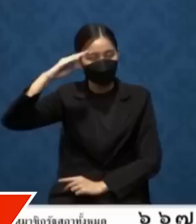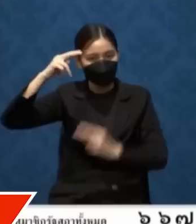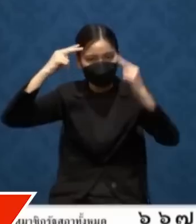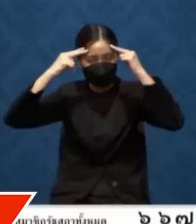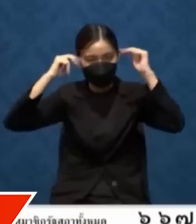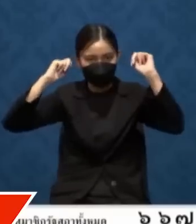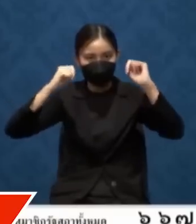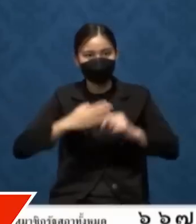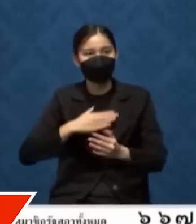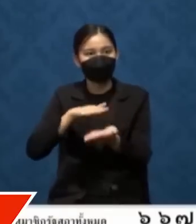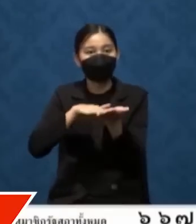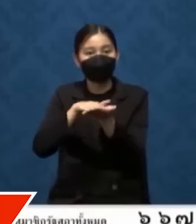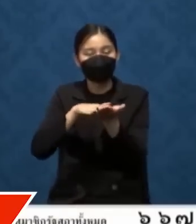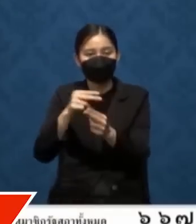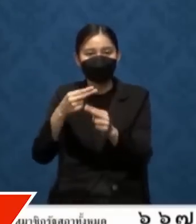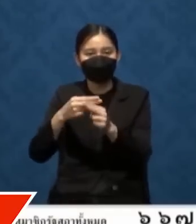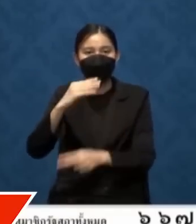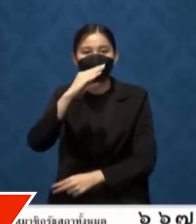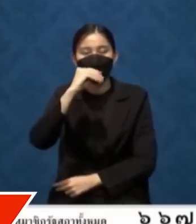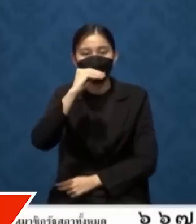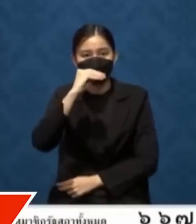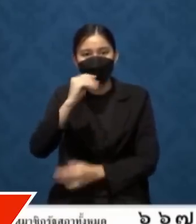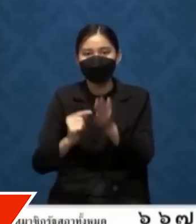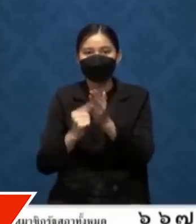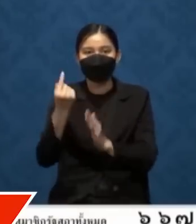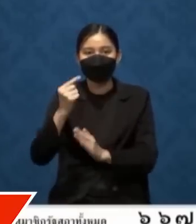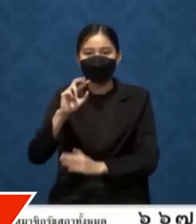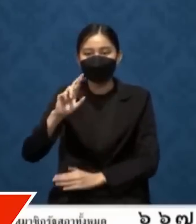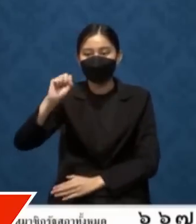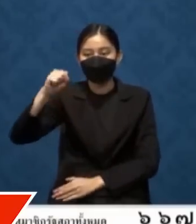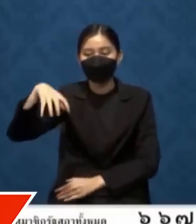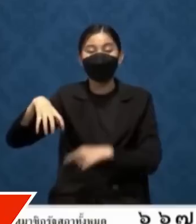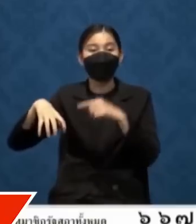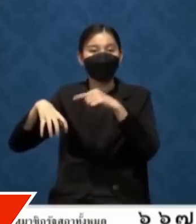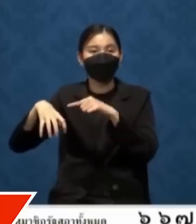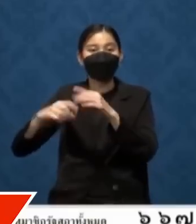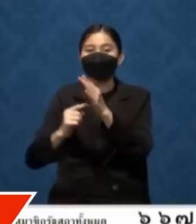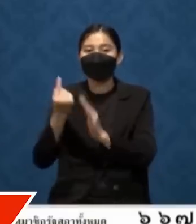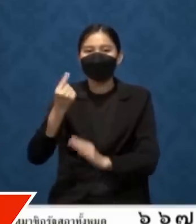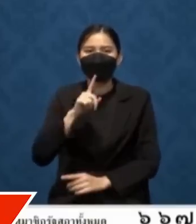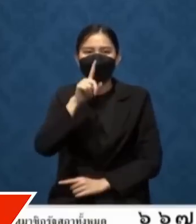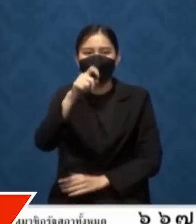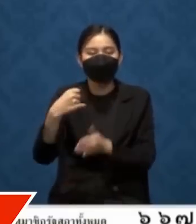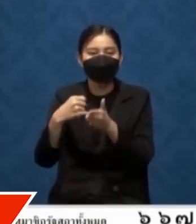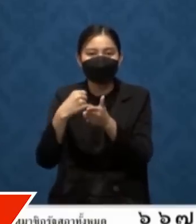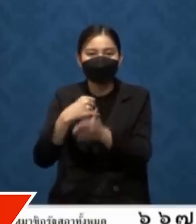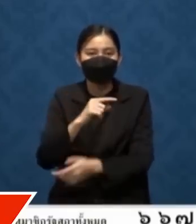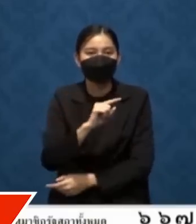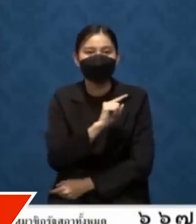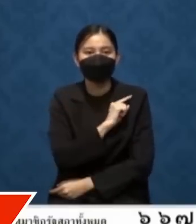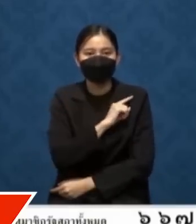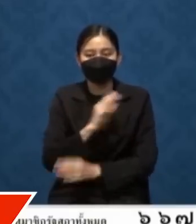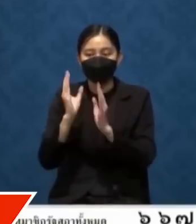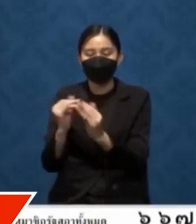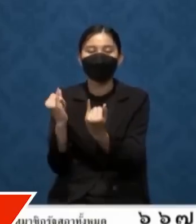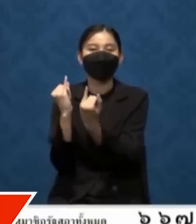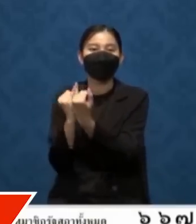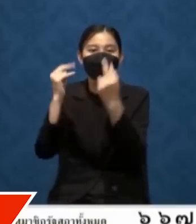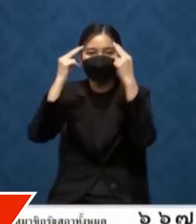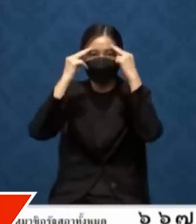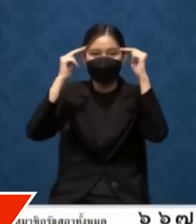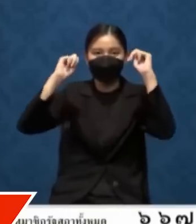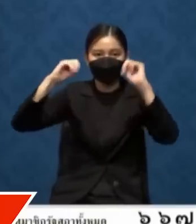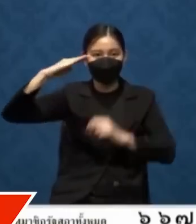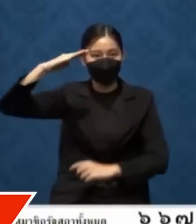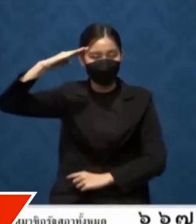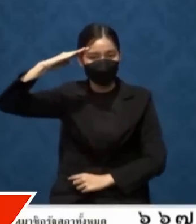ต้ขอประทานโทธเพิเอ่ยชื่อ ท่านเป็นครั้งแรกในสภา์แงนี้ถามงายๆครับ ในฐานะคนสนิของท่านนายกฎมิตรี ผ